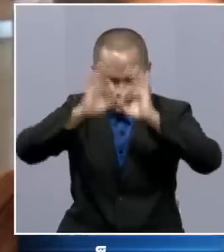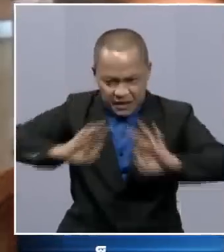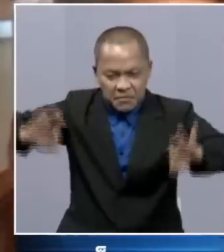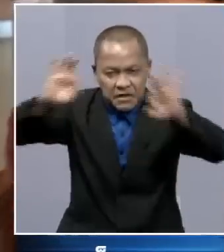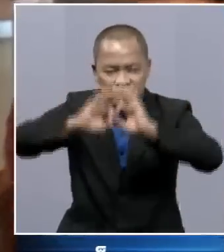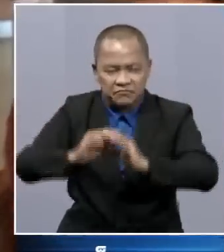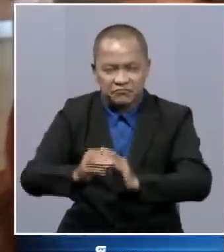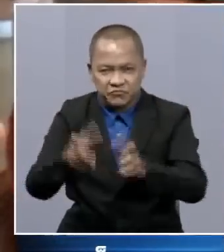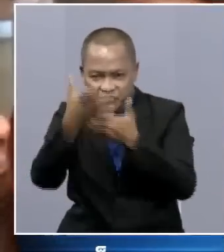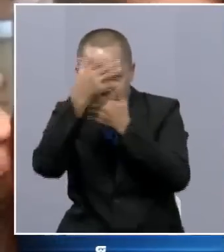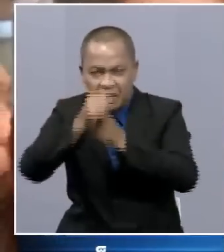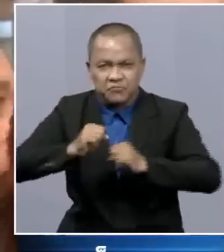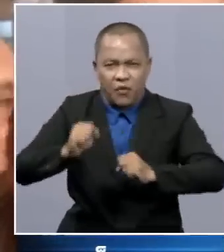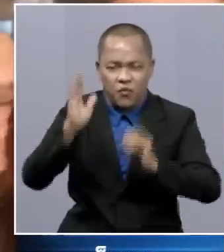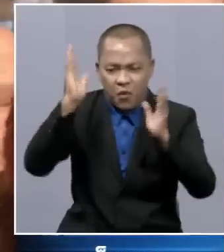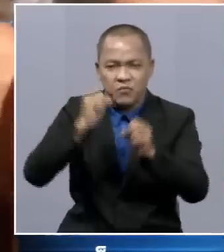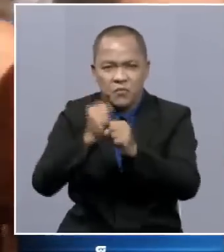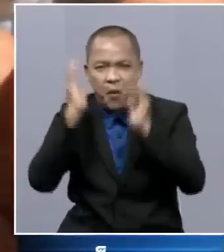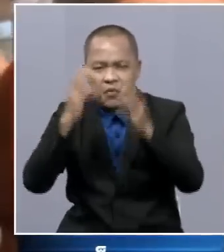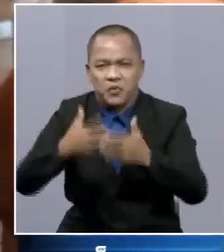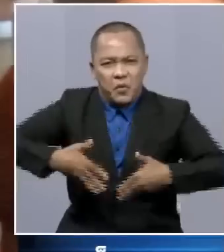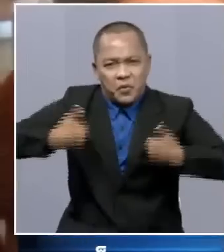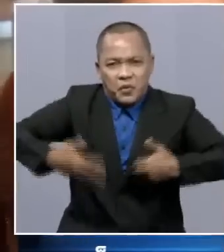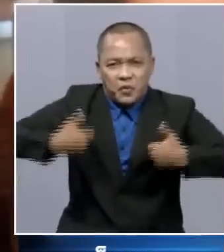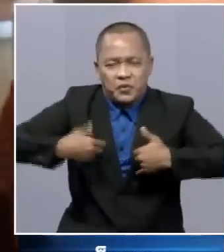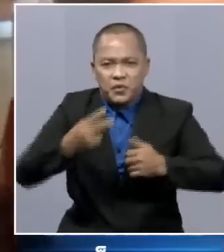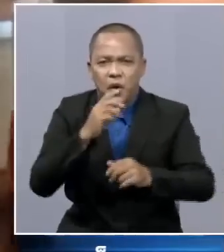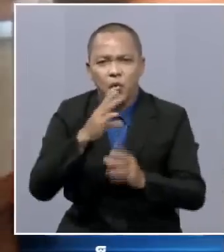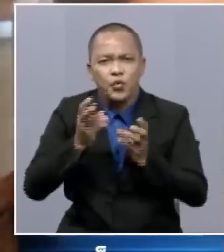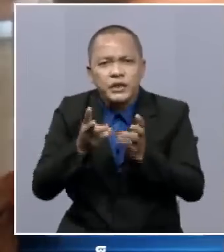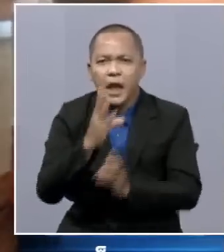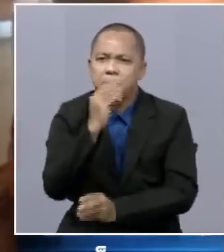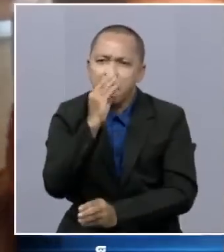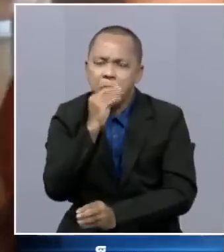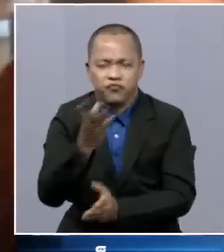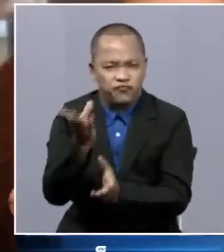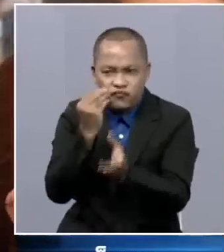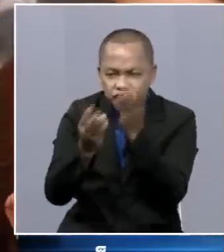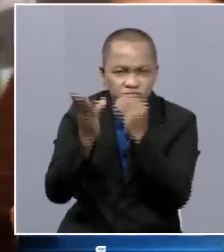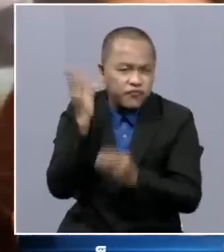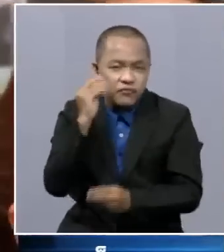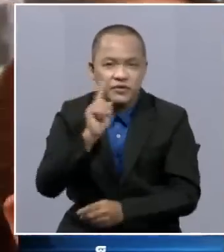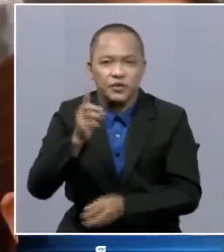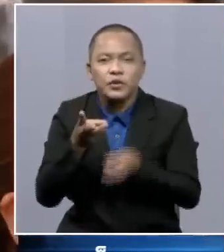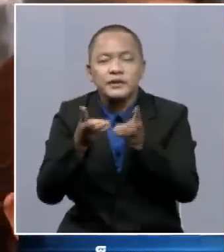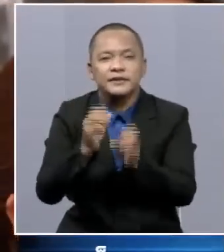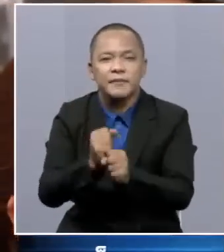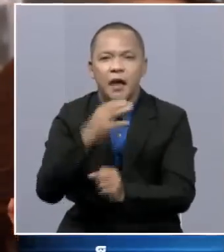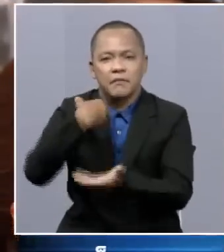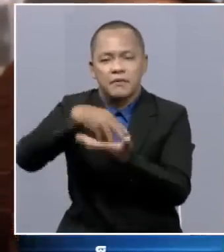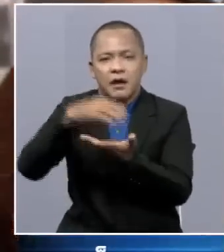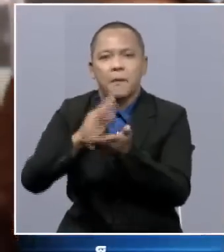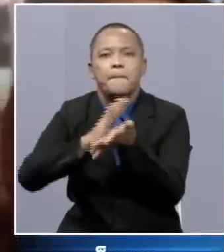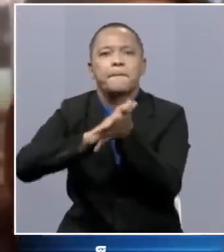บความแบบว่าฮึกเหิมเรียกความสนุกสนานจะพูดยังไงให้คนแบบตรึงแล้วก็ฟังได้นานด้วย คือการพูดการจ